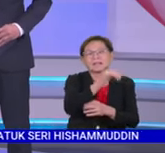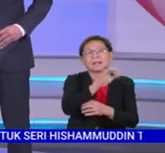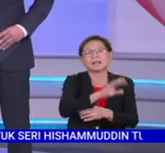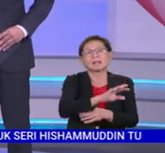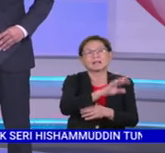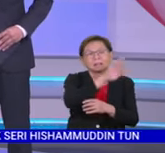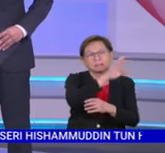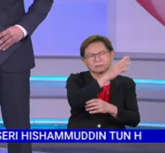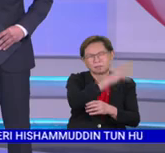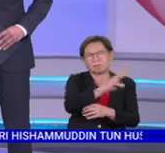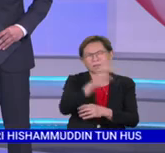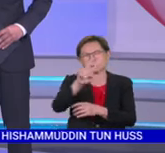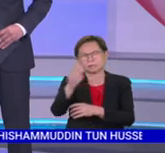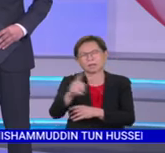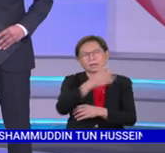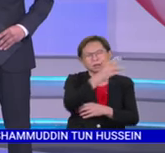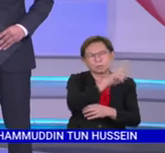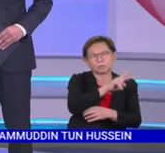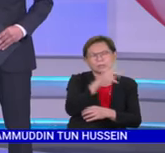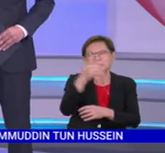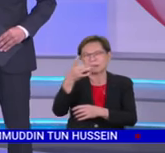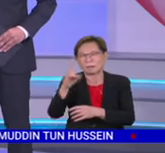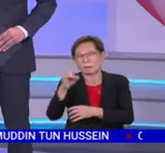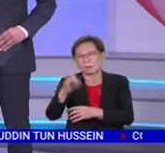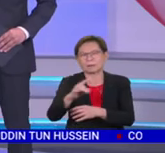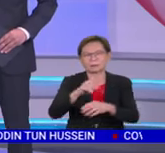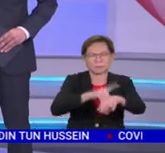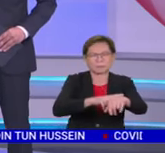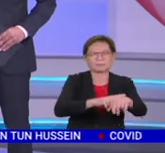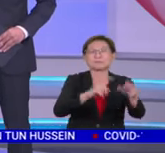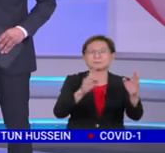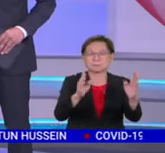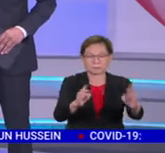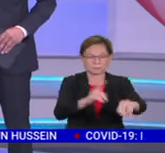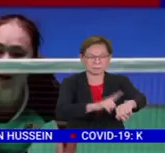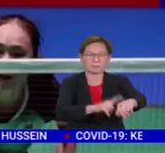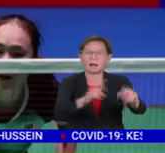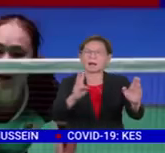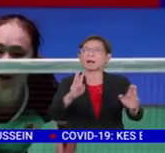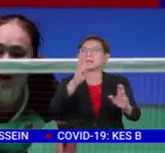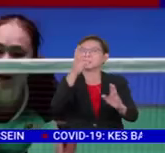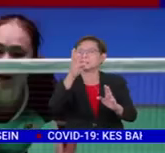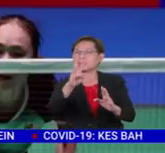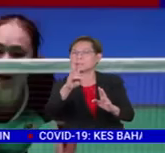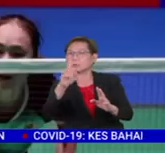16-21, 21-14 dan 21-18 dalam tempoh 61 minit.